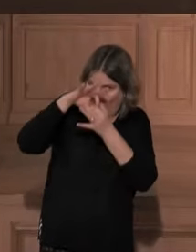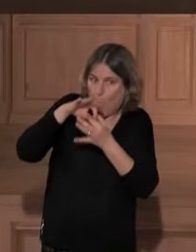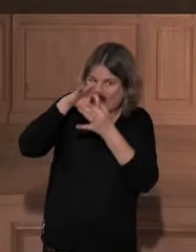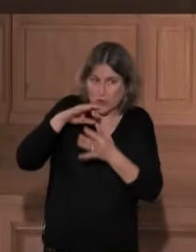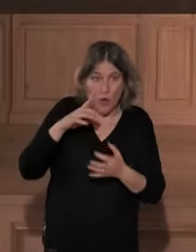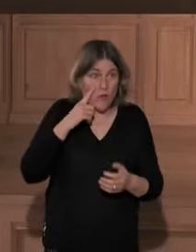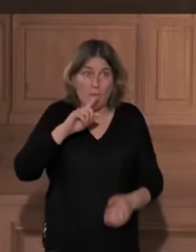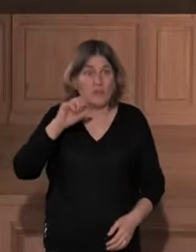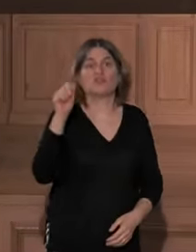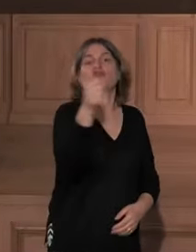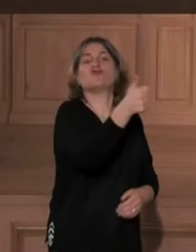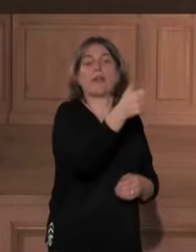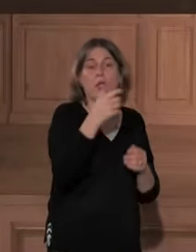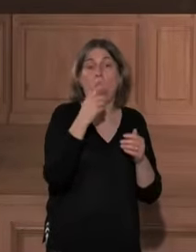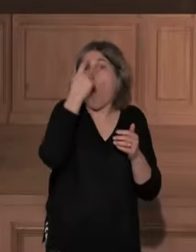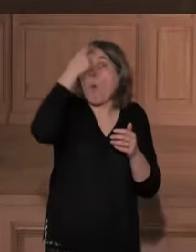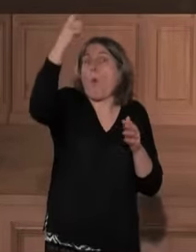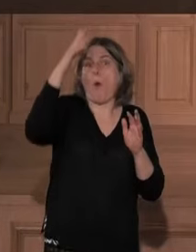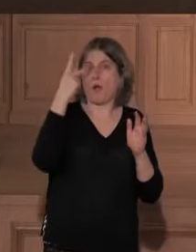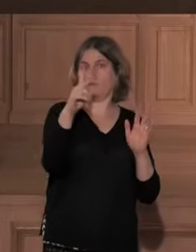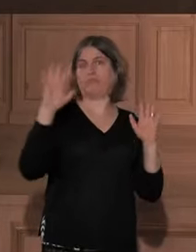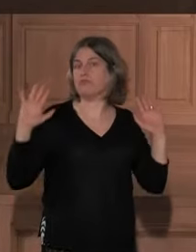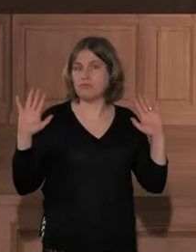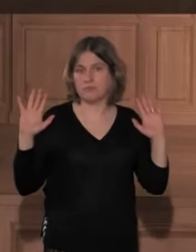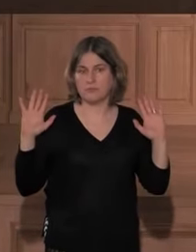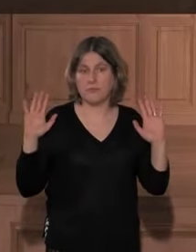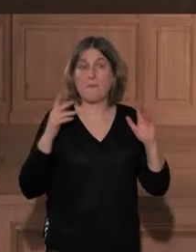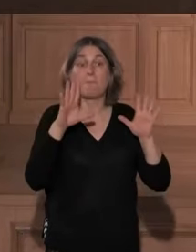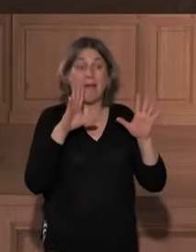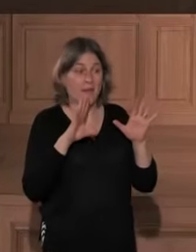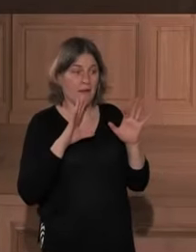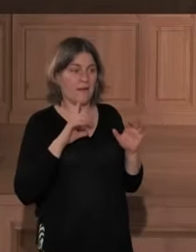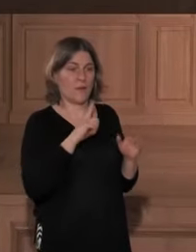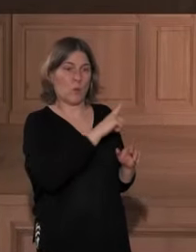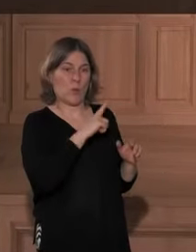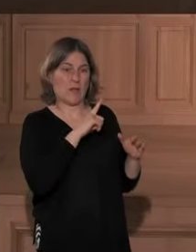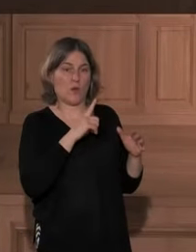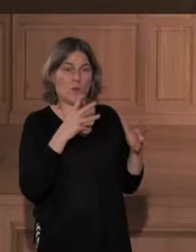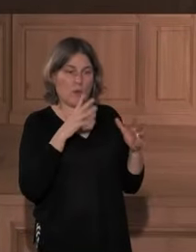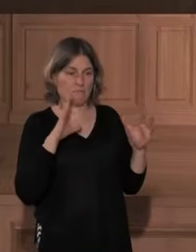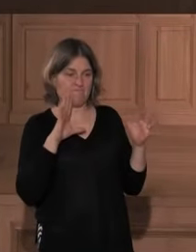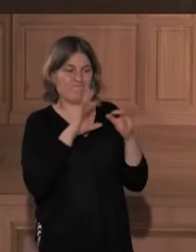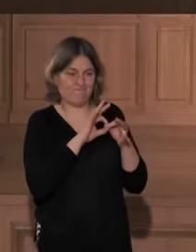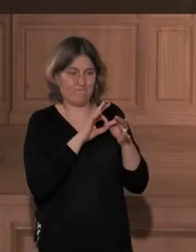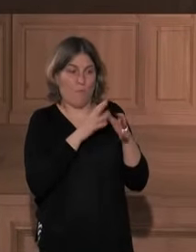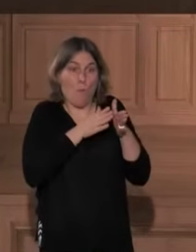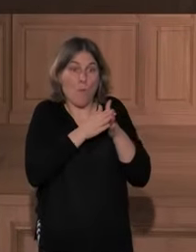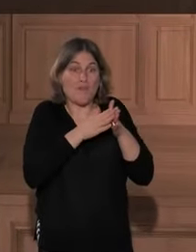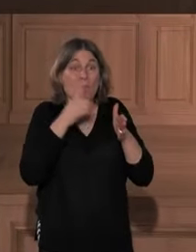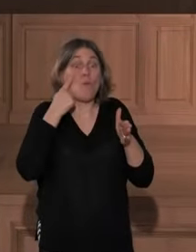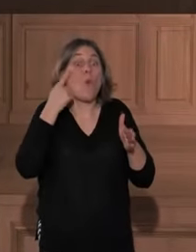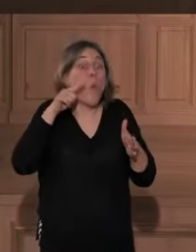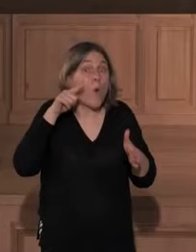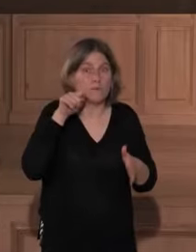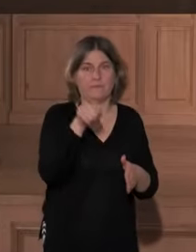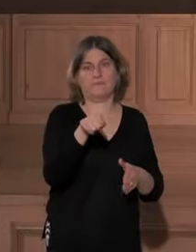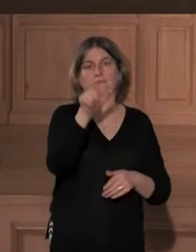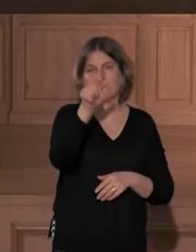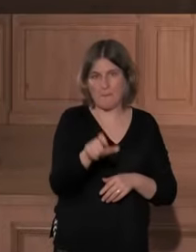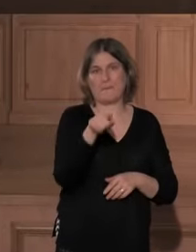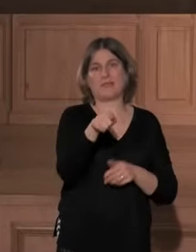comme chacun qui est croyant, en ce qu'il croit. Mais le lien commun et la motivation, c'est cette personne en situation de handicap. Je dis cette personne